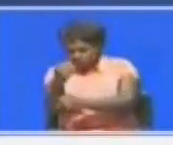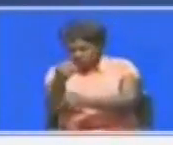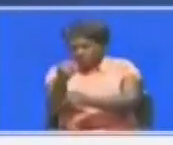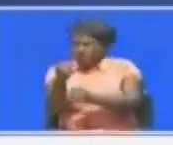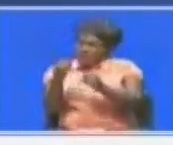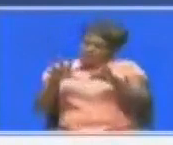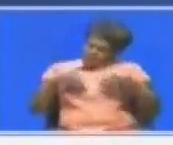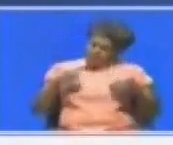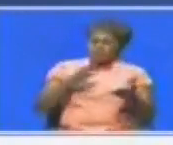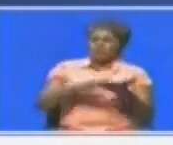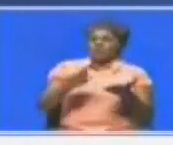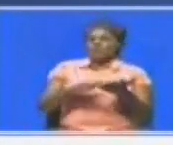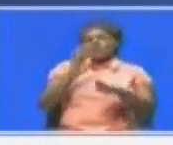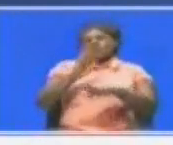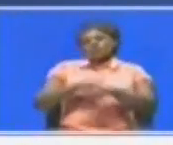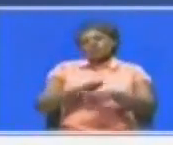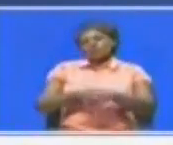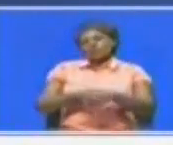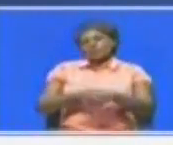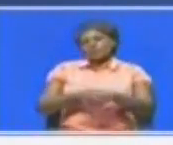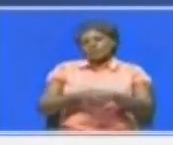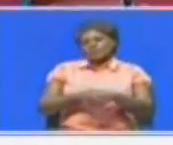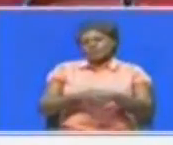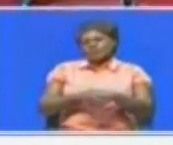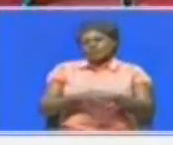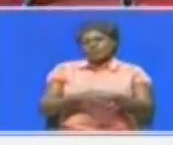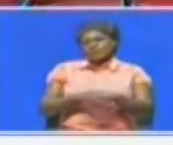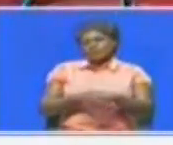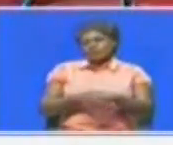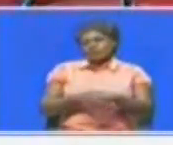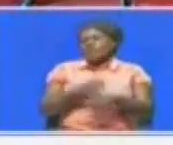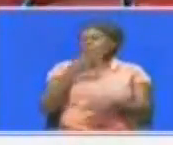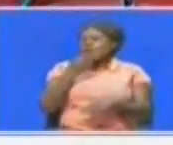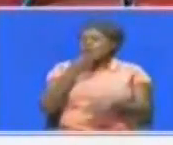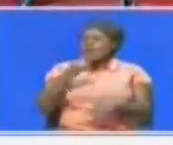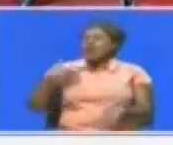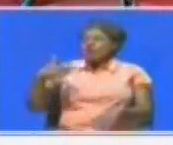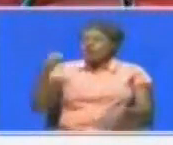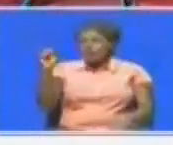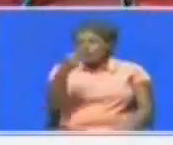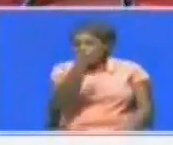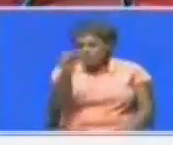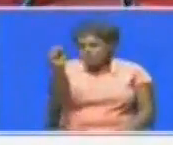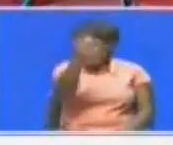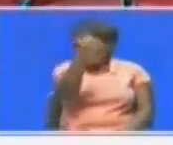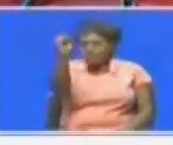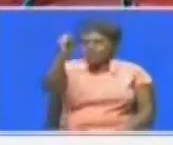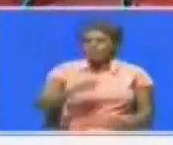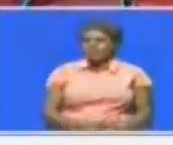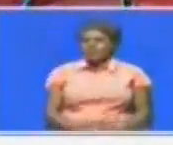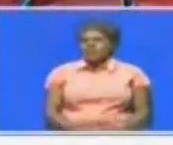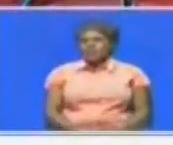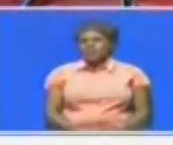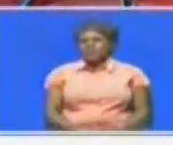Kama utakubali kumsamehe ni juu yako. Ati wanaume kila siku wanawinda. Kila siku wanaume wanawinda. Wanapaswa kukaa chini wakimaliza